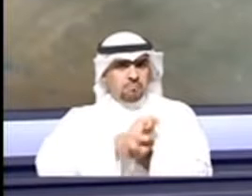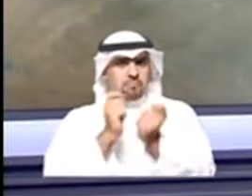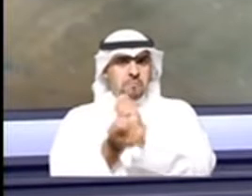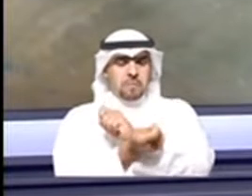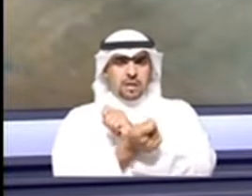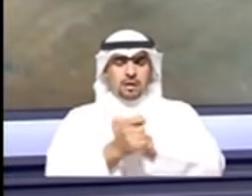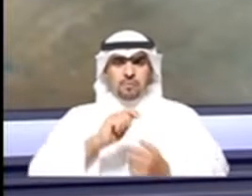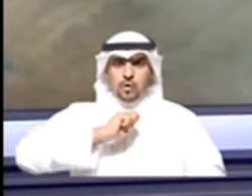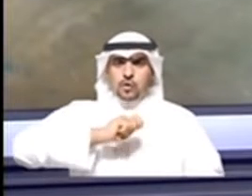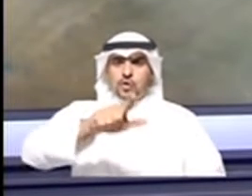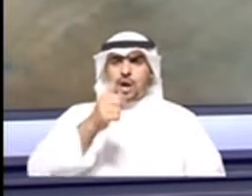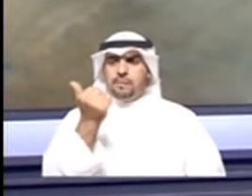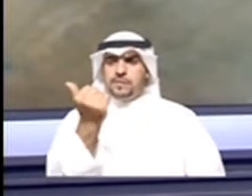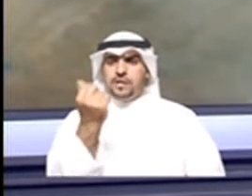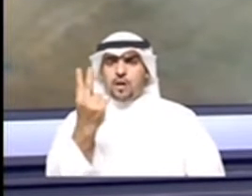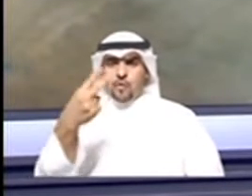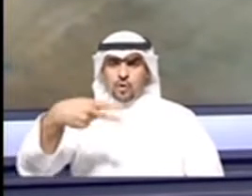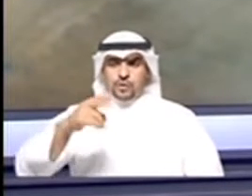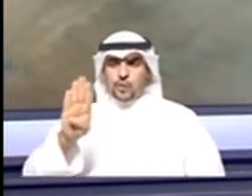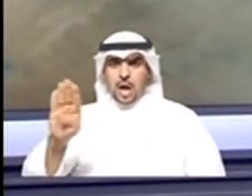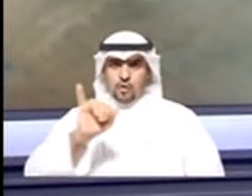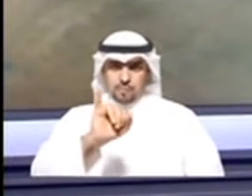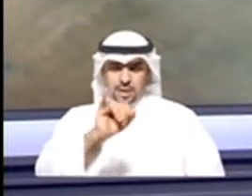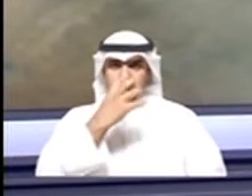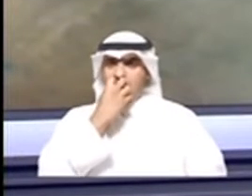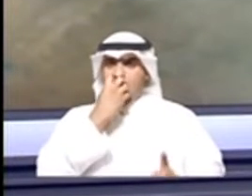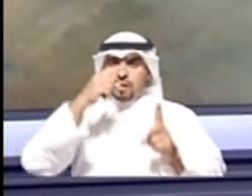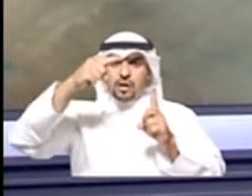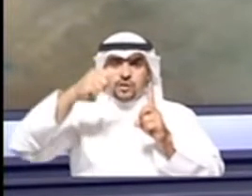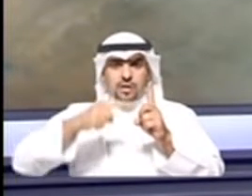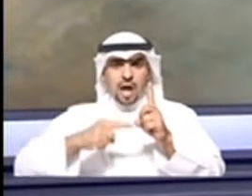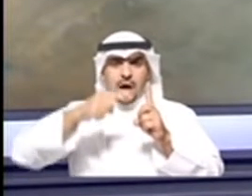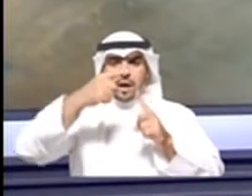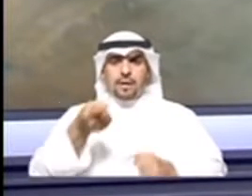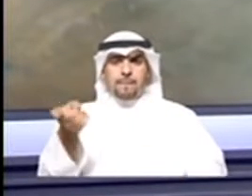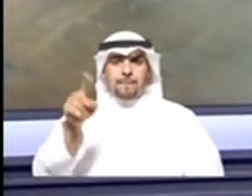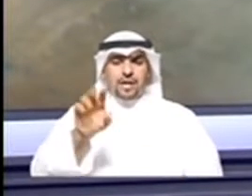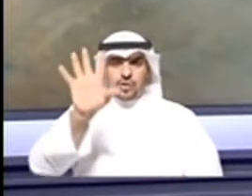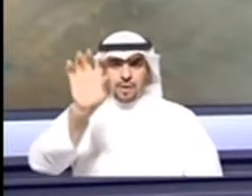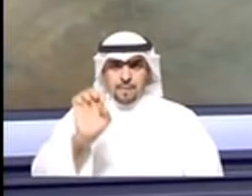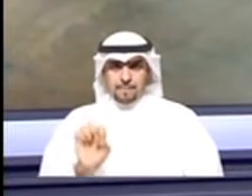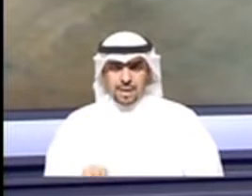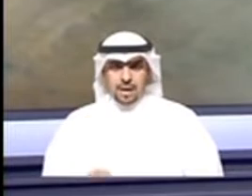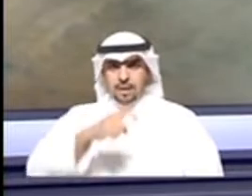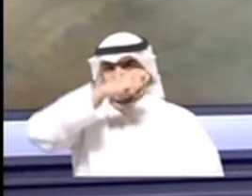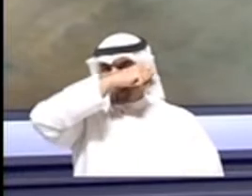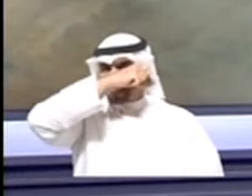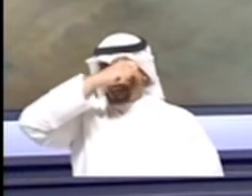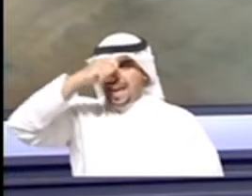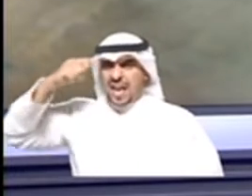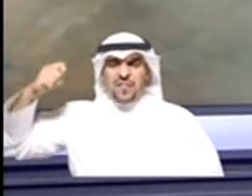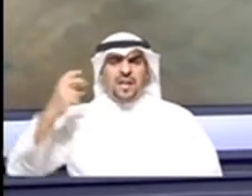26 كيلومتر في الساعة، وأيضا درجات الحرارة المتوقعة في مساء يوم الغد راح تكون ما بين 22